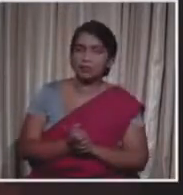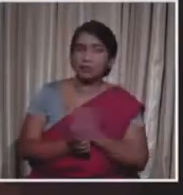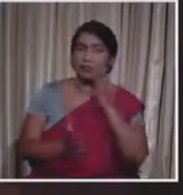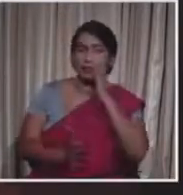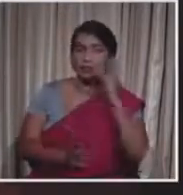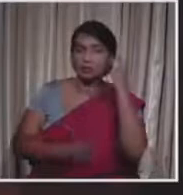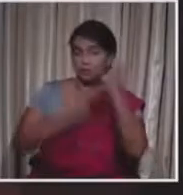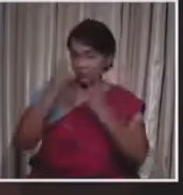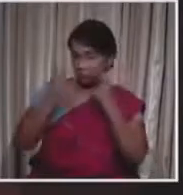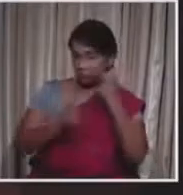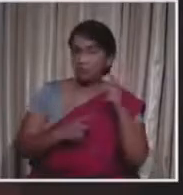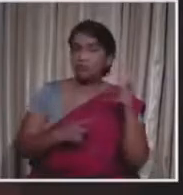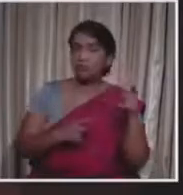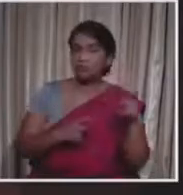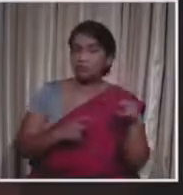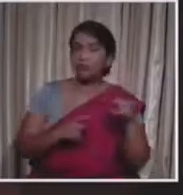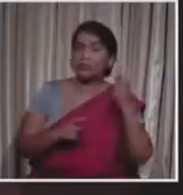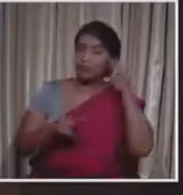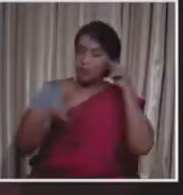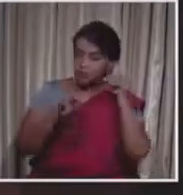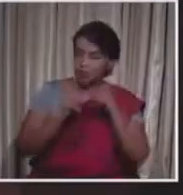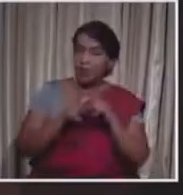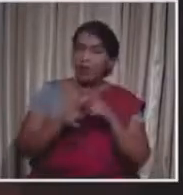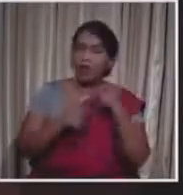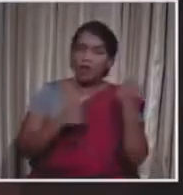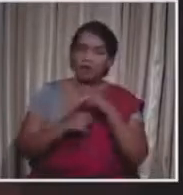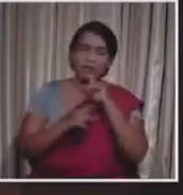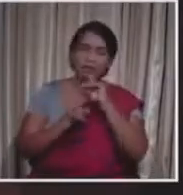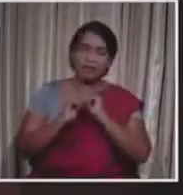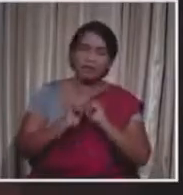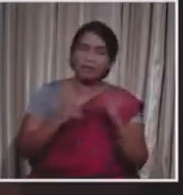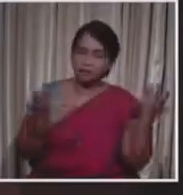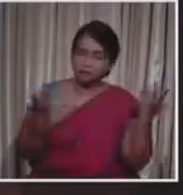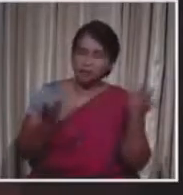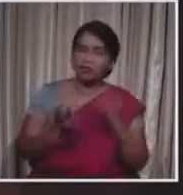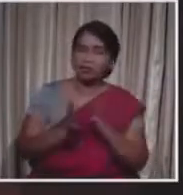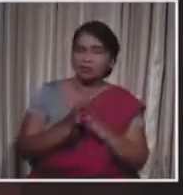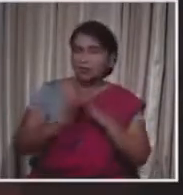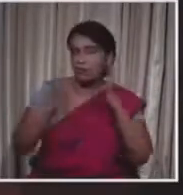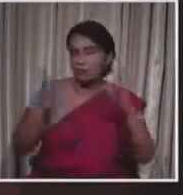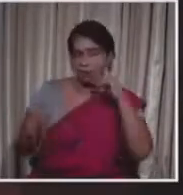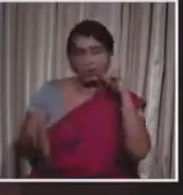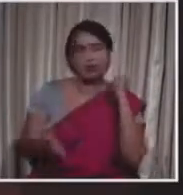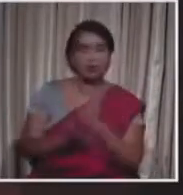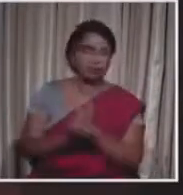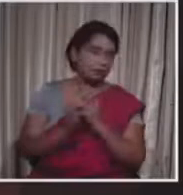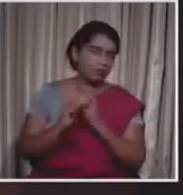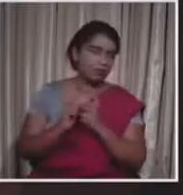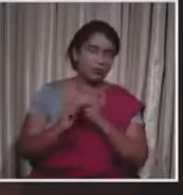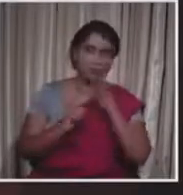සංචාරක ශේෂ්ත්‍රයේ තත්ත්වය පිළිබඳව අලුතෙන් කියන්න අවශ්‍ය නැහැ බොහොම බරපතල තත්ත්වයකට වැටිලා